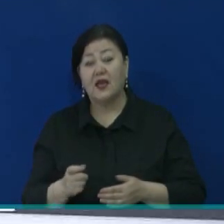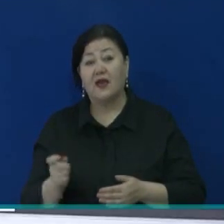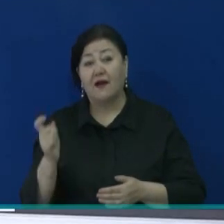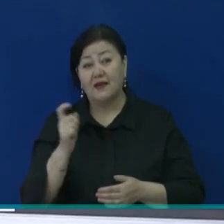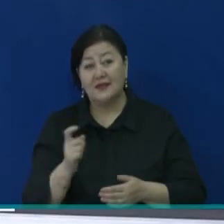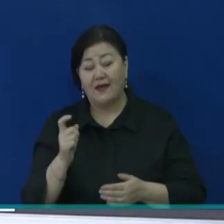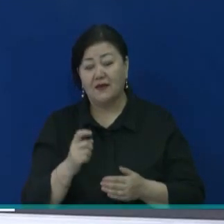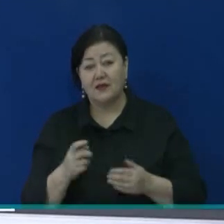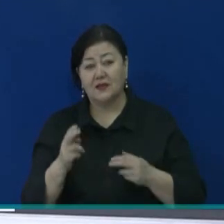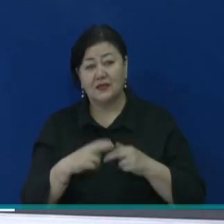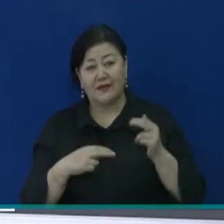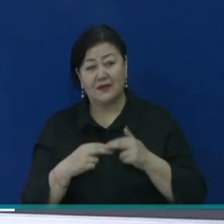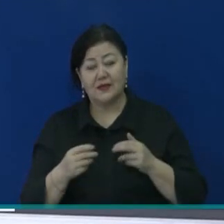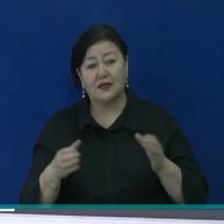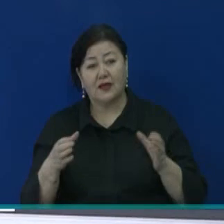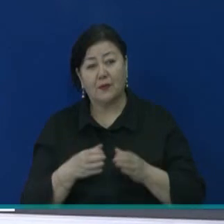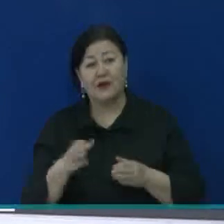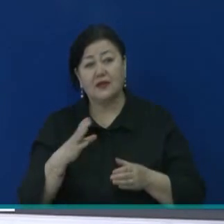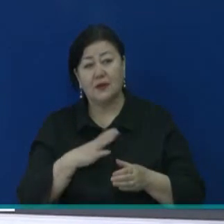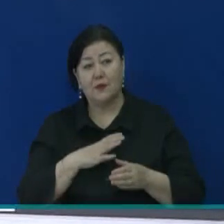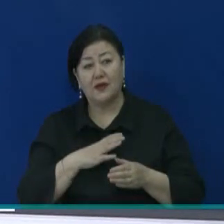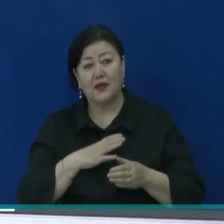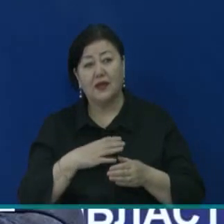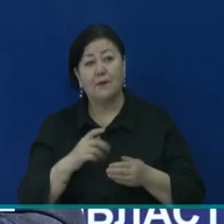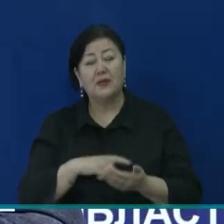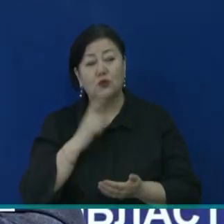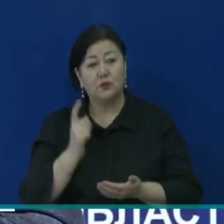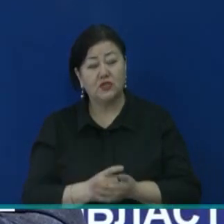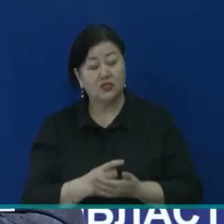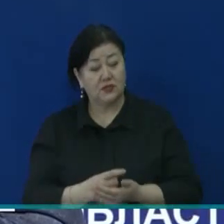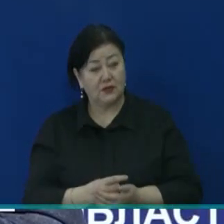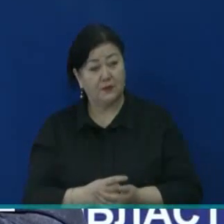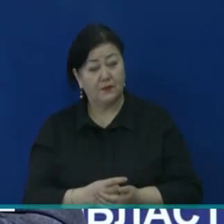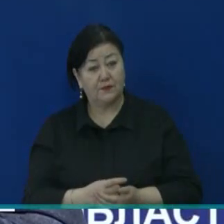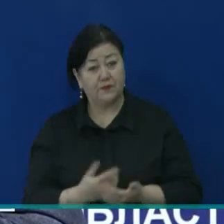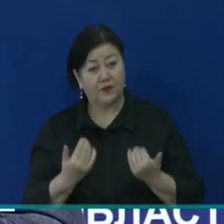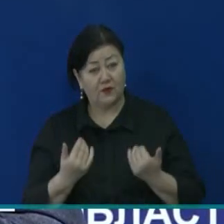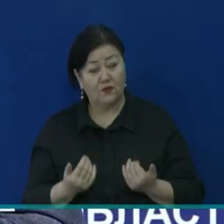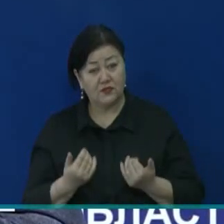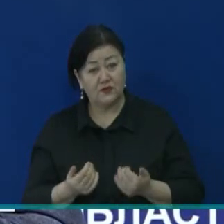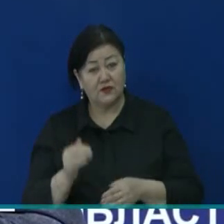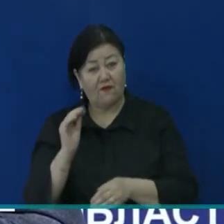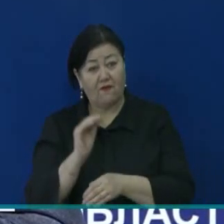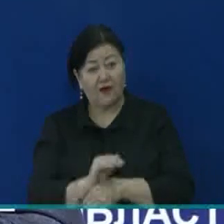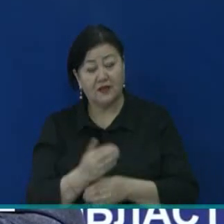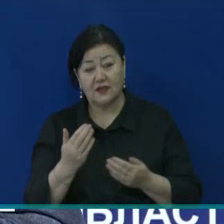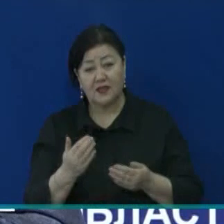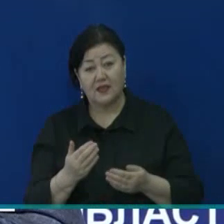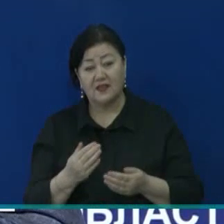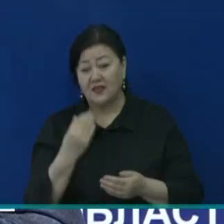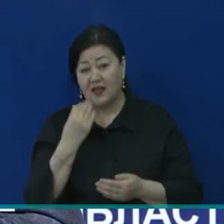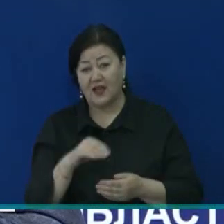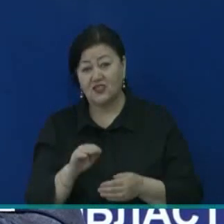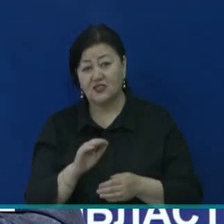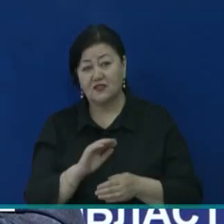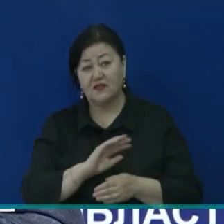салған айыппұлдар сомасы 13,2 миллион теңгені құрады. Также данные факты стали возможными, что не на должном уровне. Сондай-ақ бұл